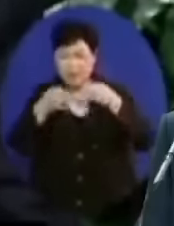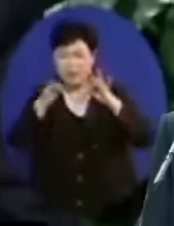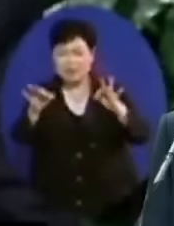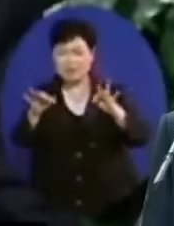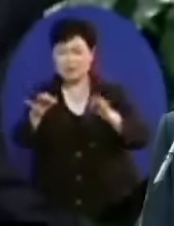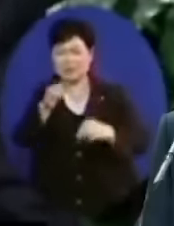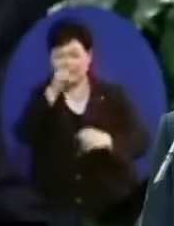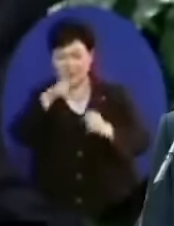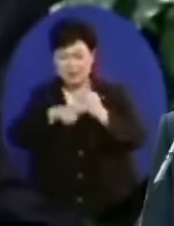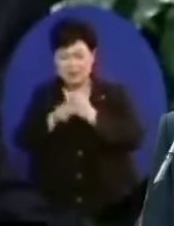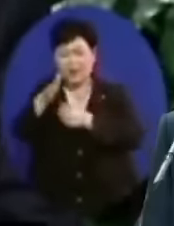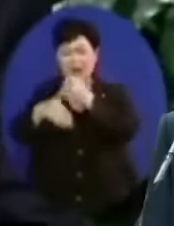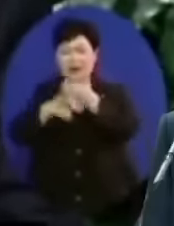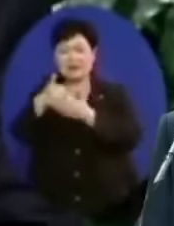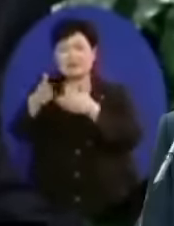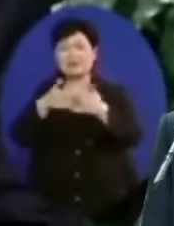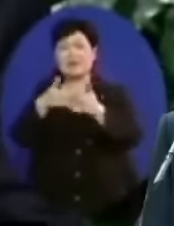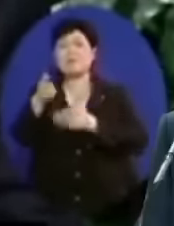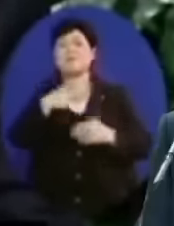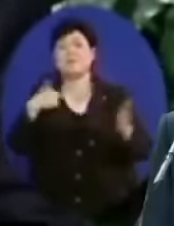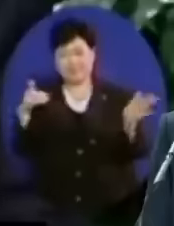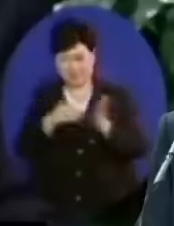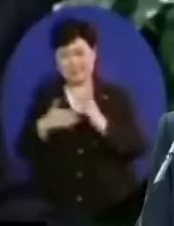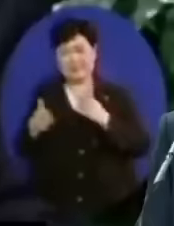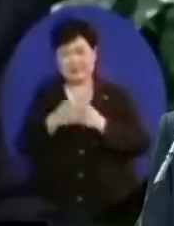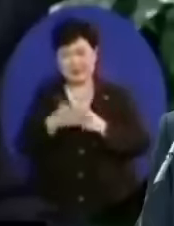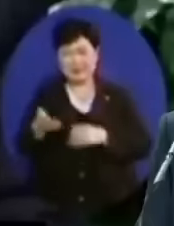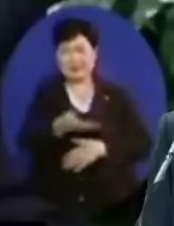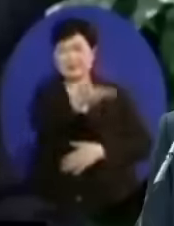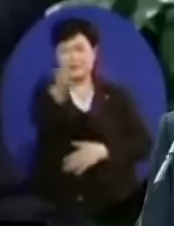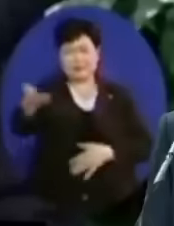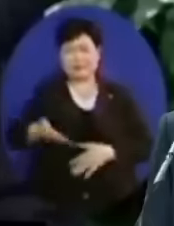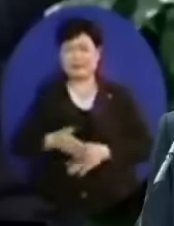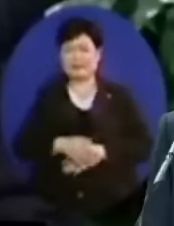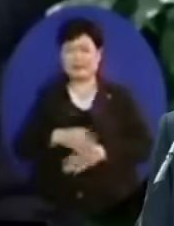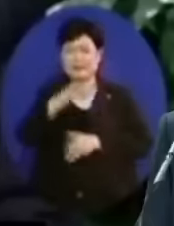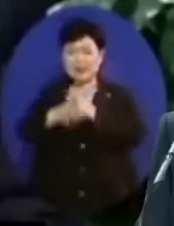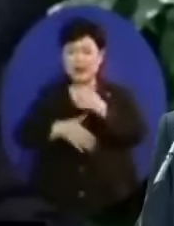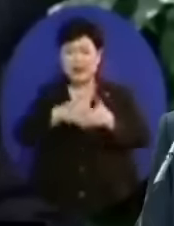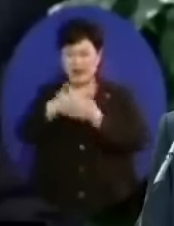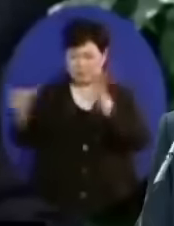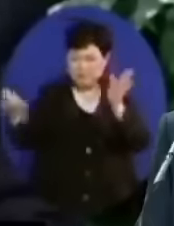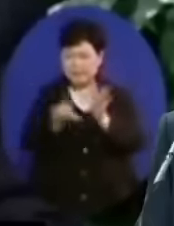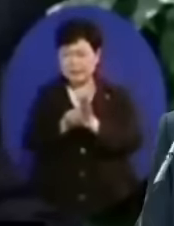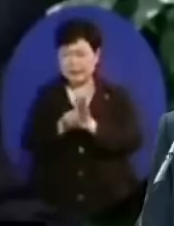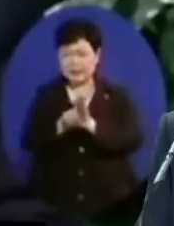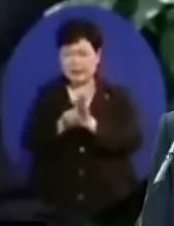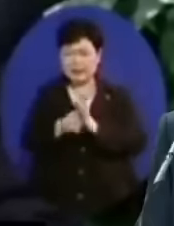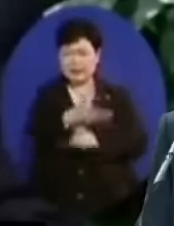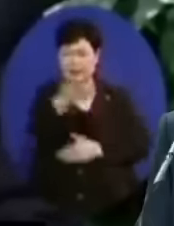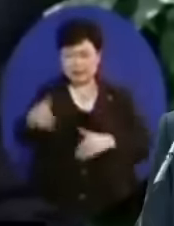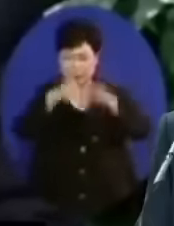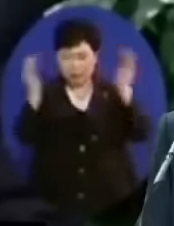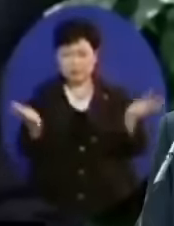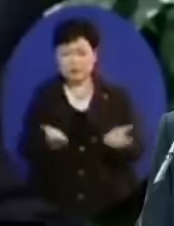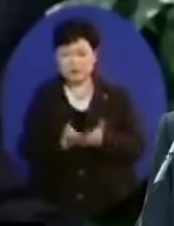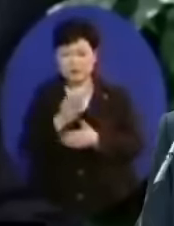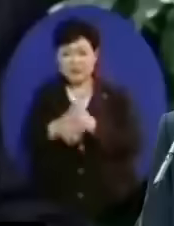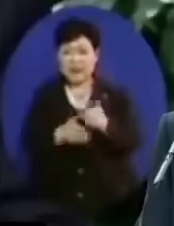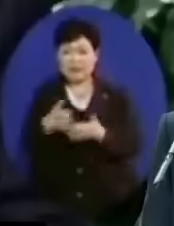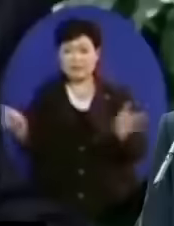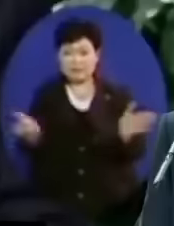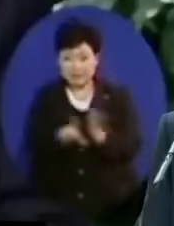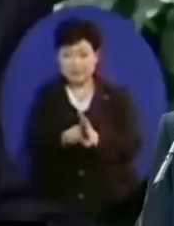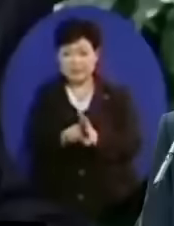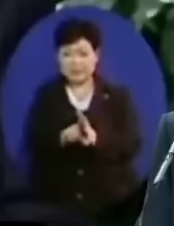하나님을 체험했기 때문인 것입니다. 여러분, 우리가 하나님을 믿습니다. 여러분 다 하나님을